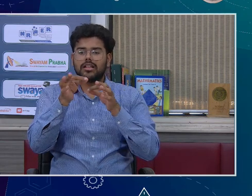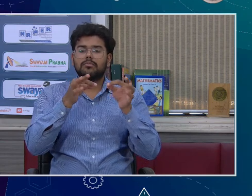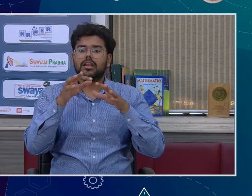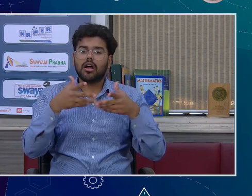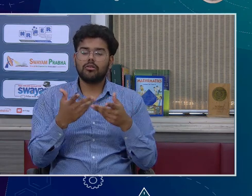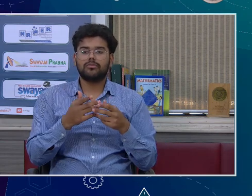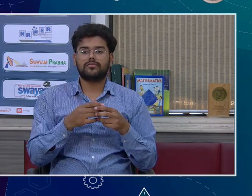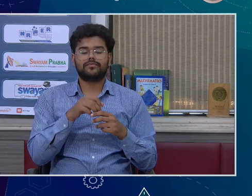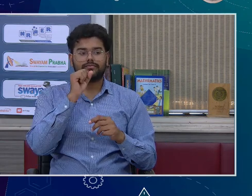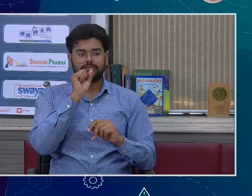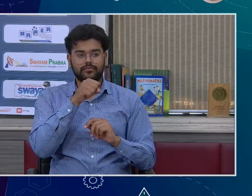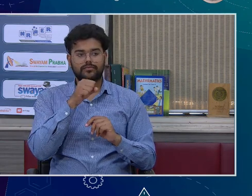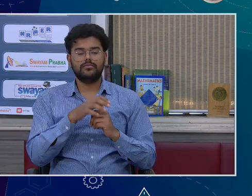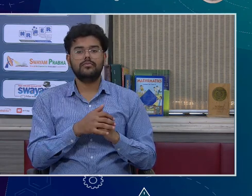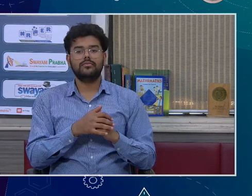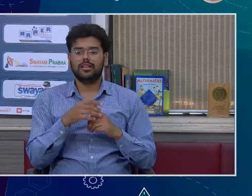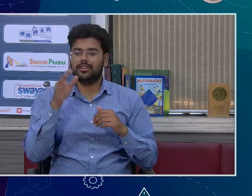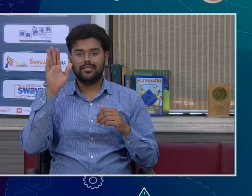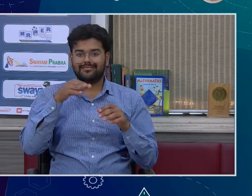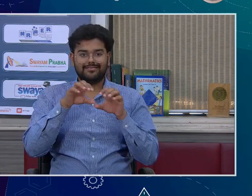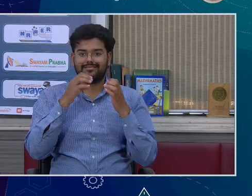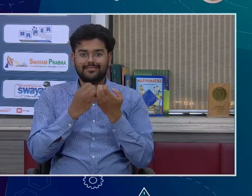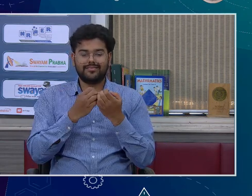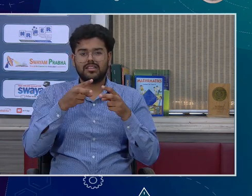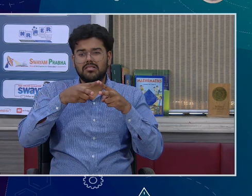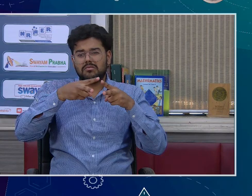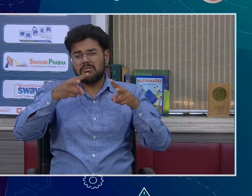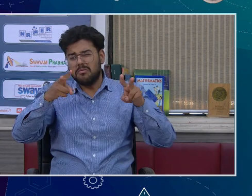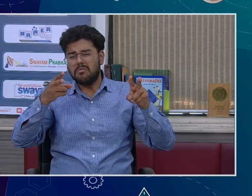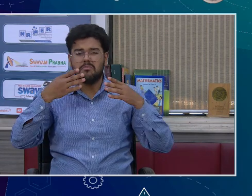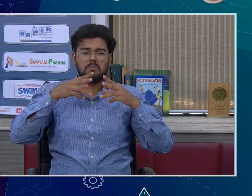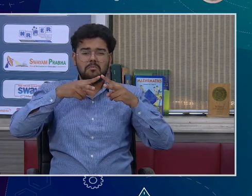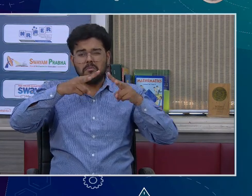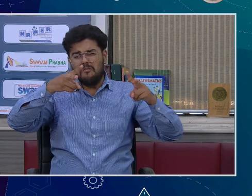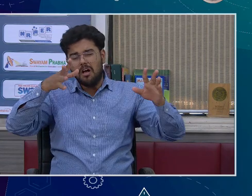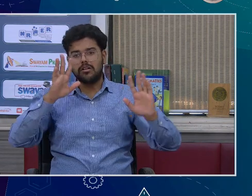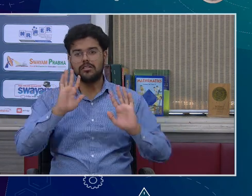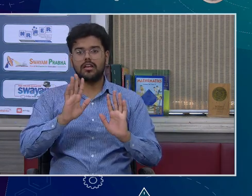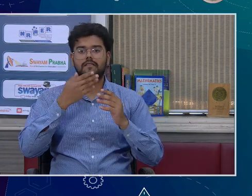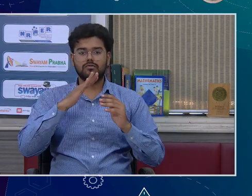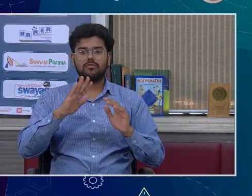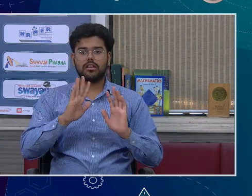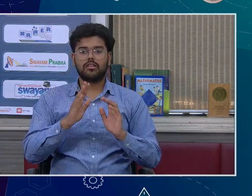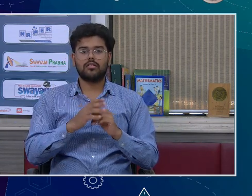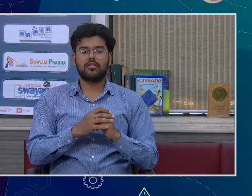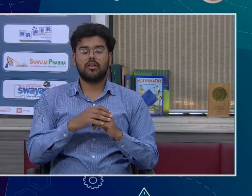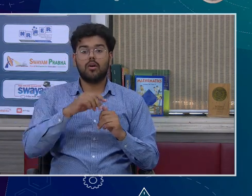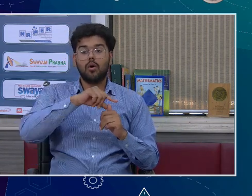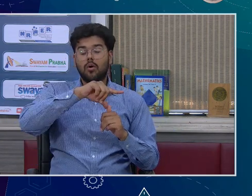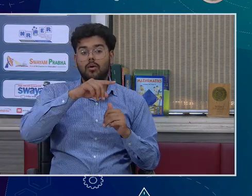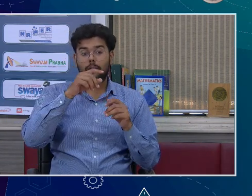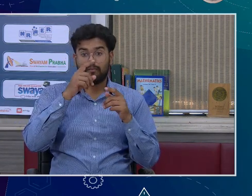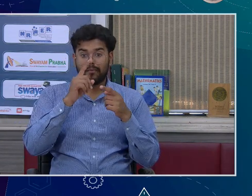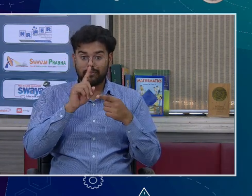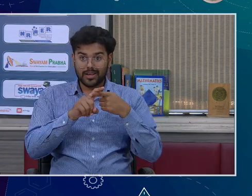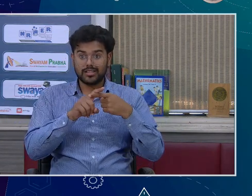educator, when we enter a class, we have diverse kind of group of children, and no two child are same. So they